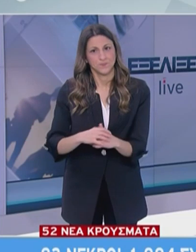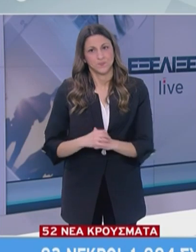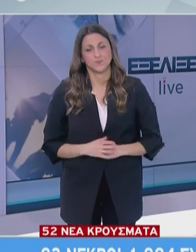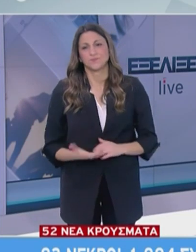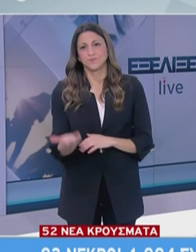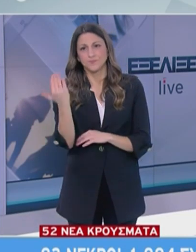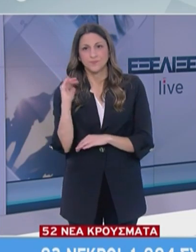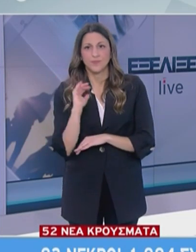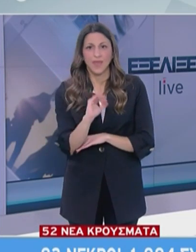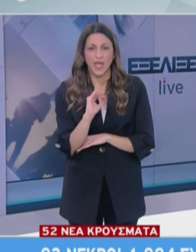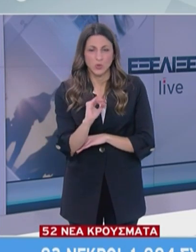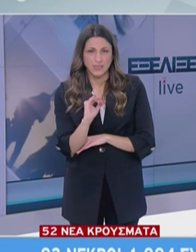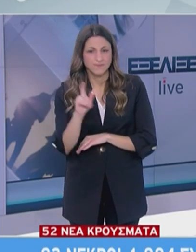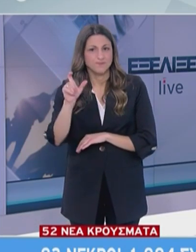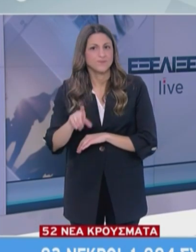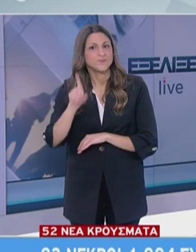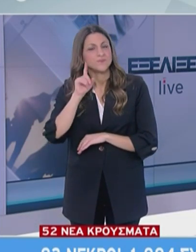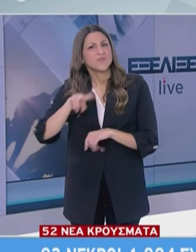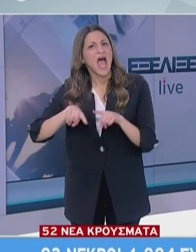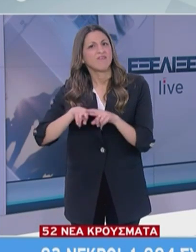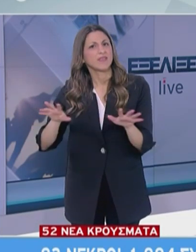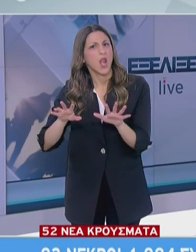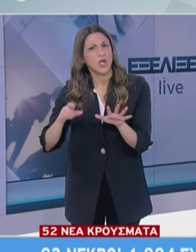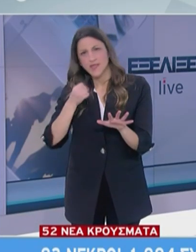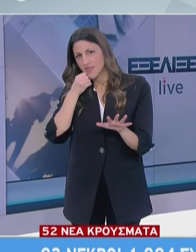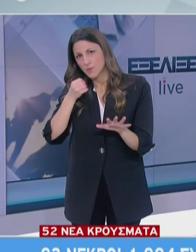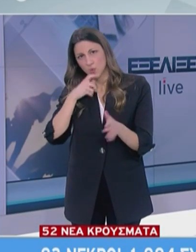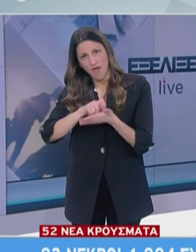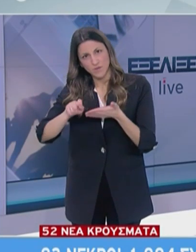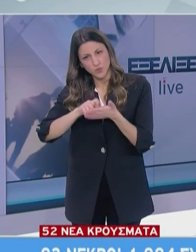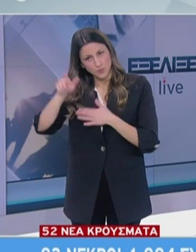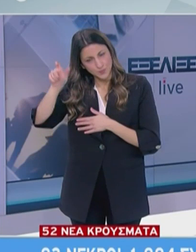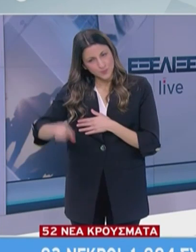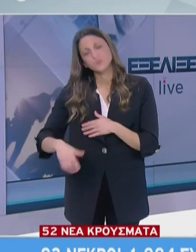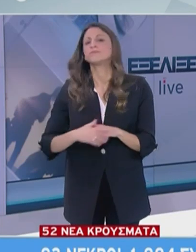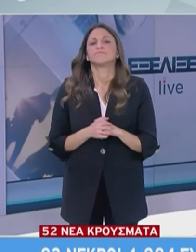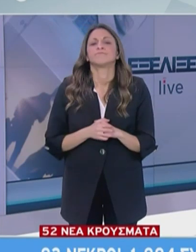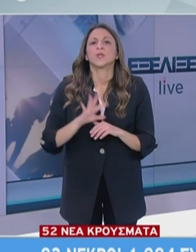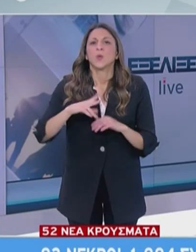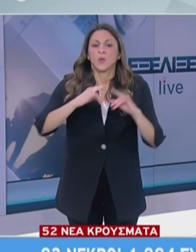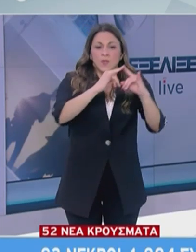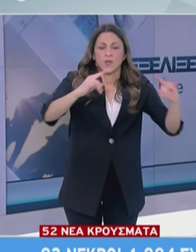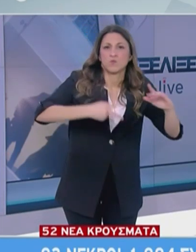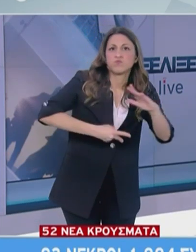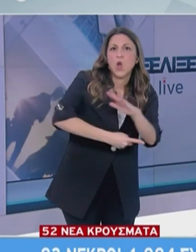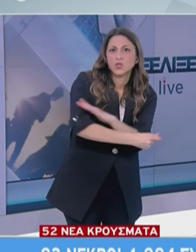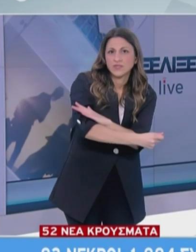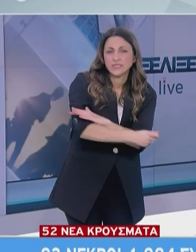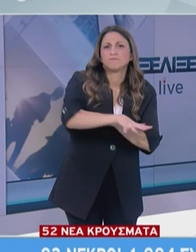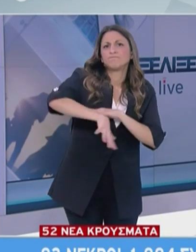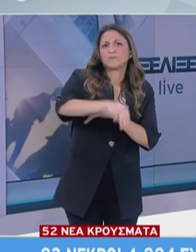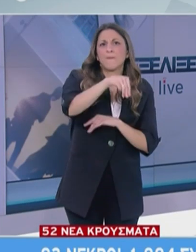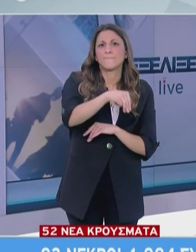Επόμενη ερώτηση από την κυρία Μανουσάκη και την τηλεόραση του Α. Κύριε Χαρδαλιά, η δομή φιλοξενίας προσφύγων και μεταναστών στη Μαλακάσα έχει τεθεί